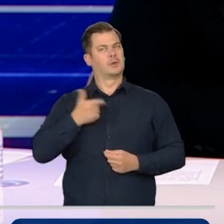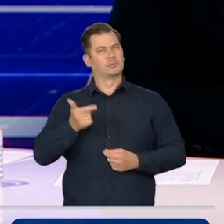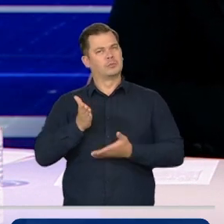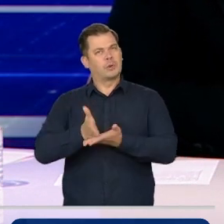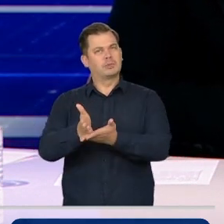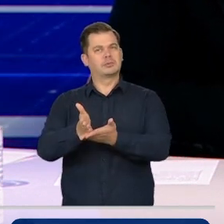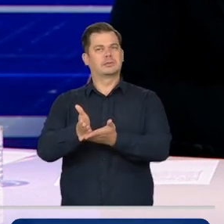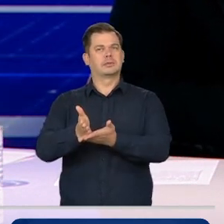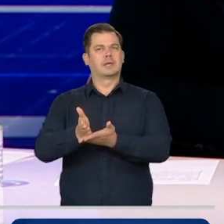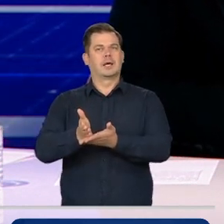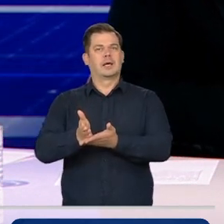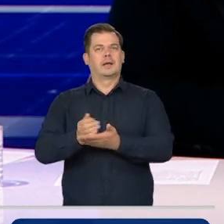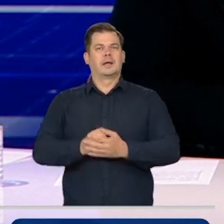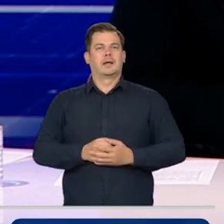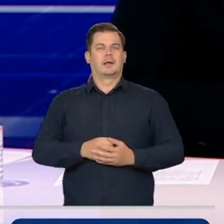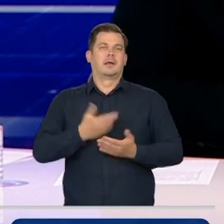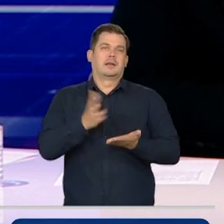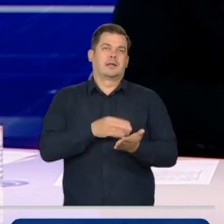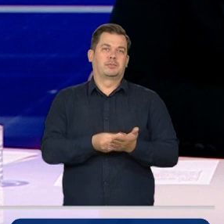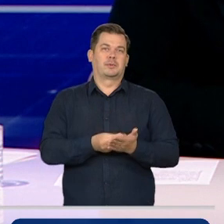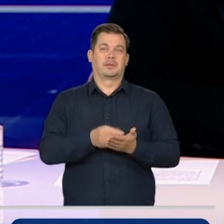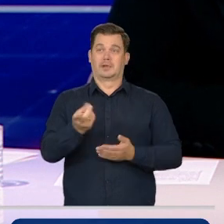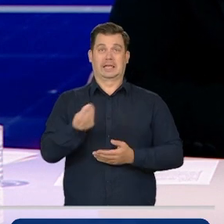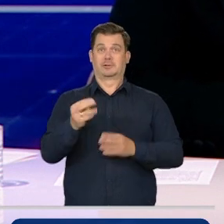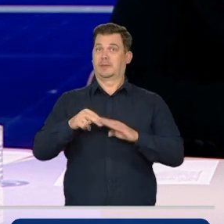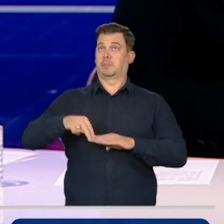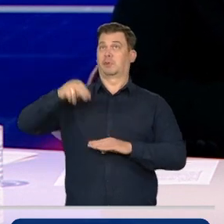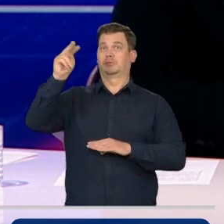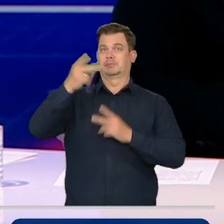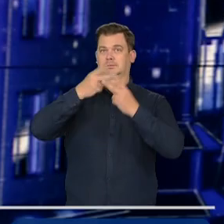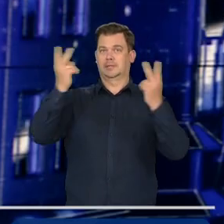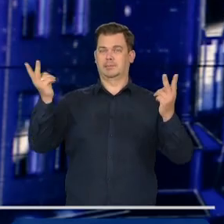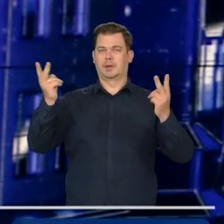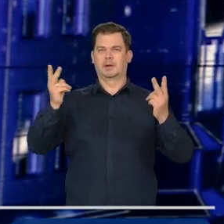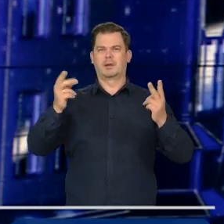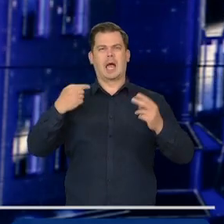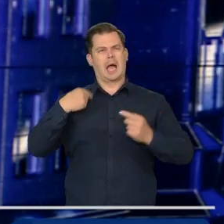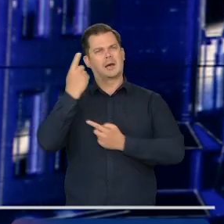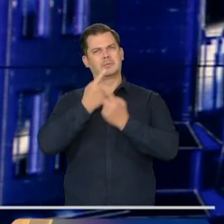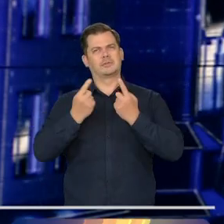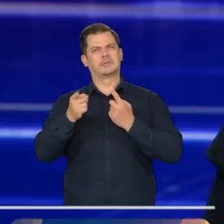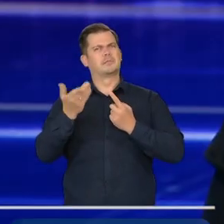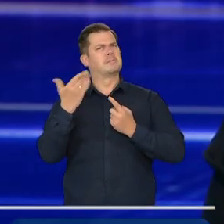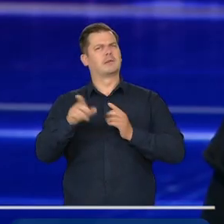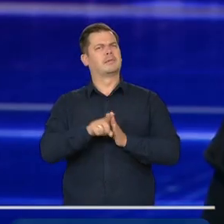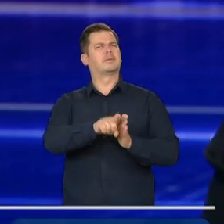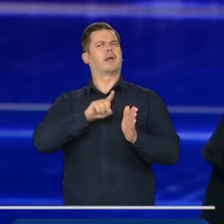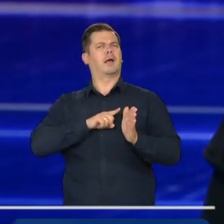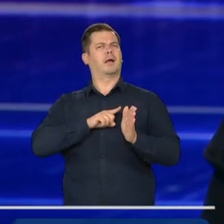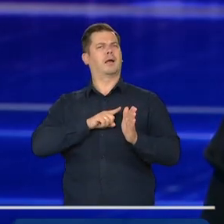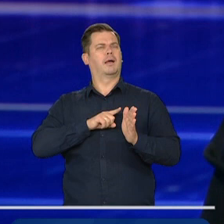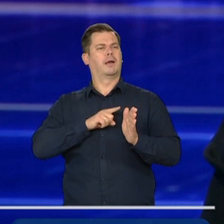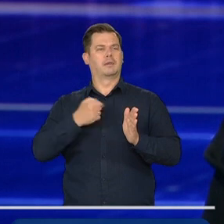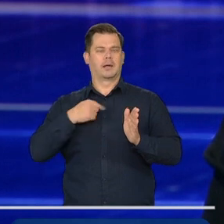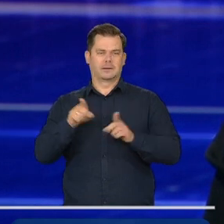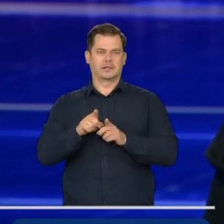pomóc, bo na przykład jeszcze nie doszli do nieba, ale myślę sobie, że one są też bardzo dla nas, bo my